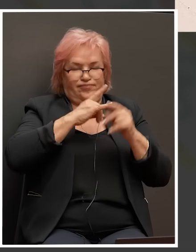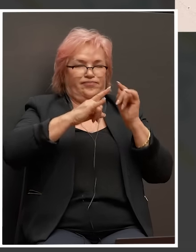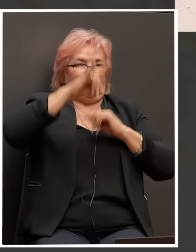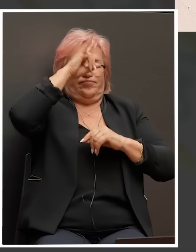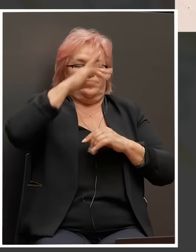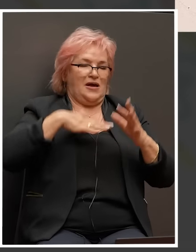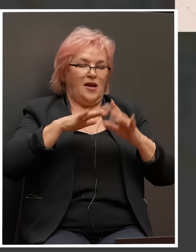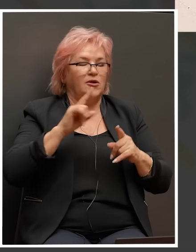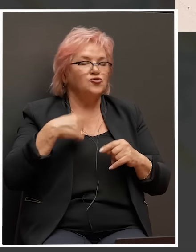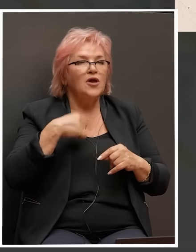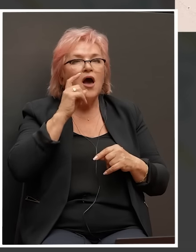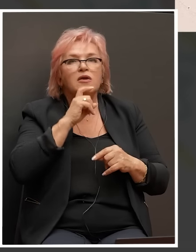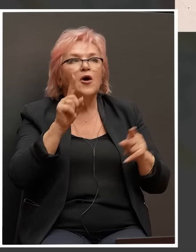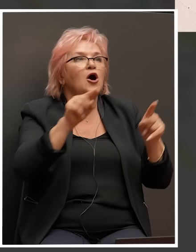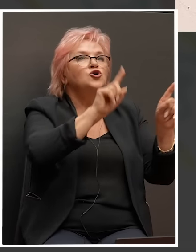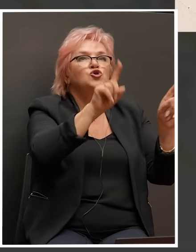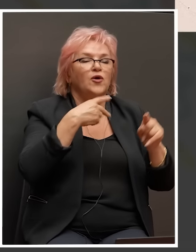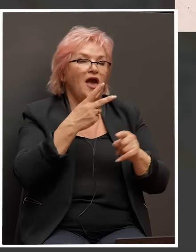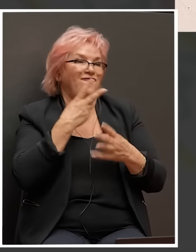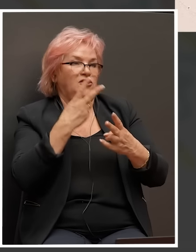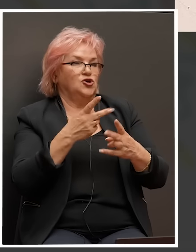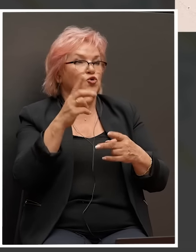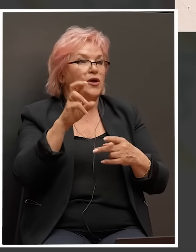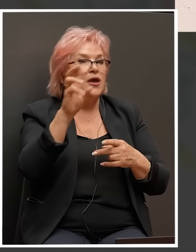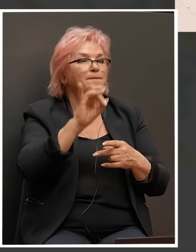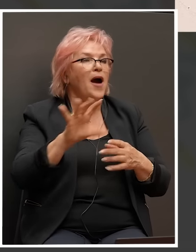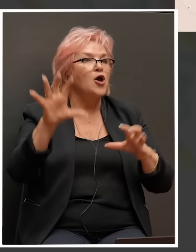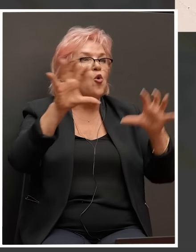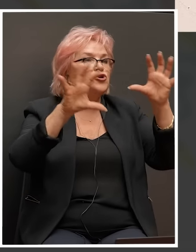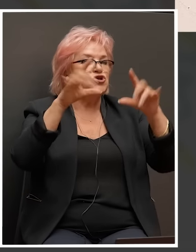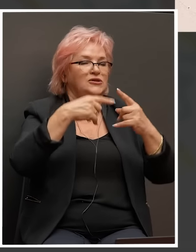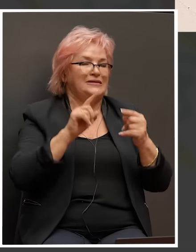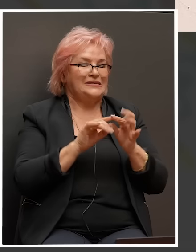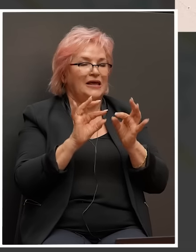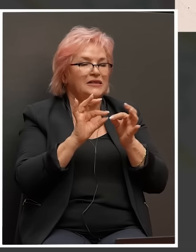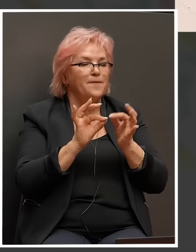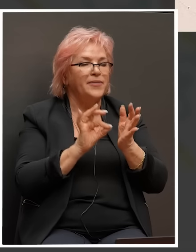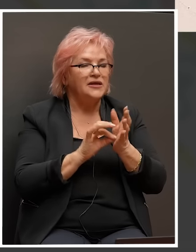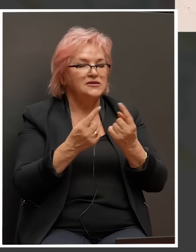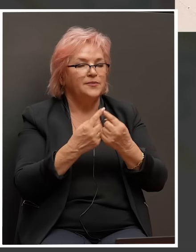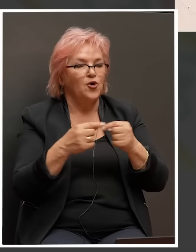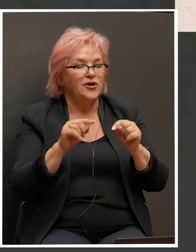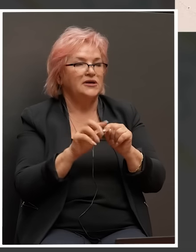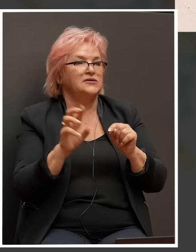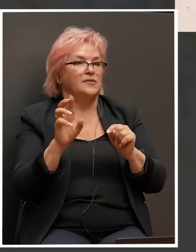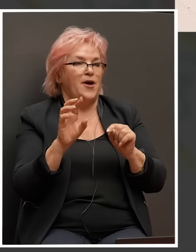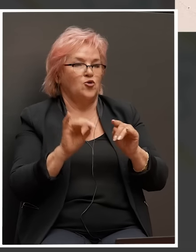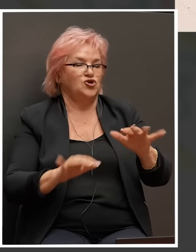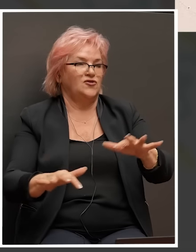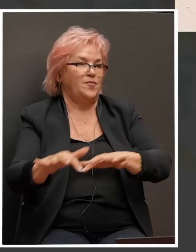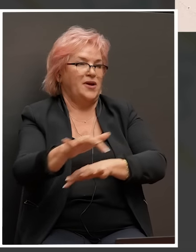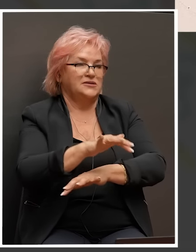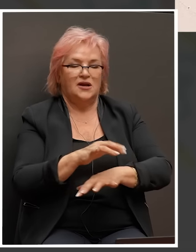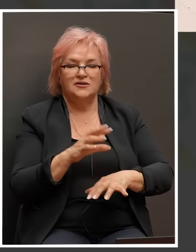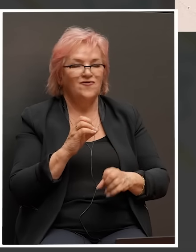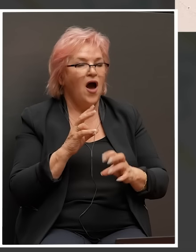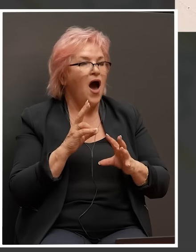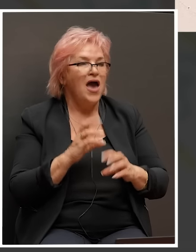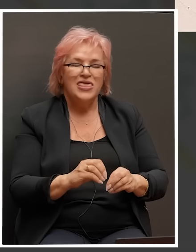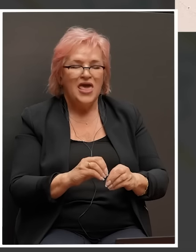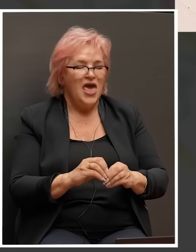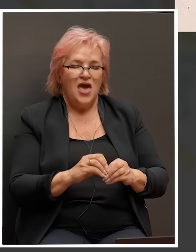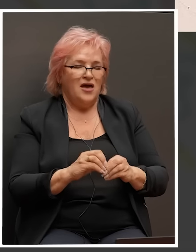не понимаете, что вы на самом деле видите. И барочность – это принцип организации архитектурного пространства, а вовсе не какие-то,